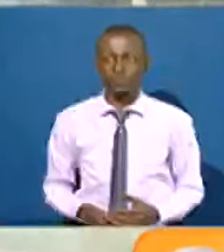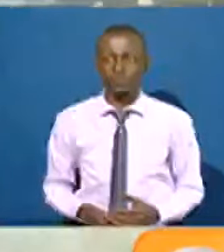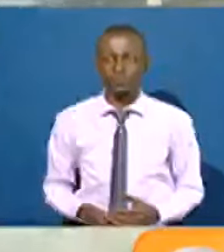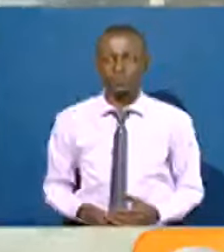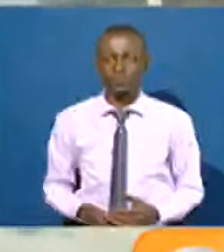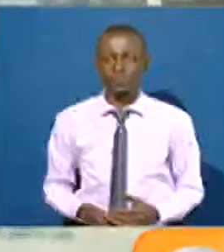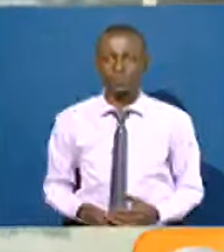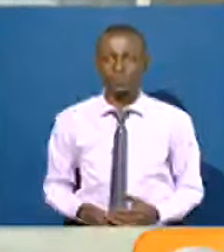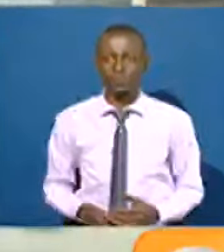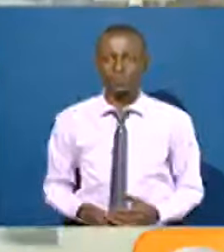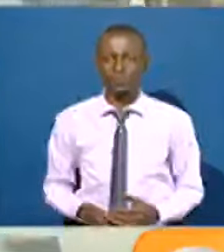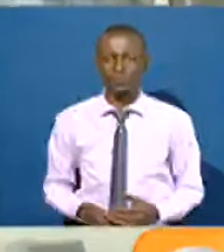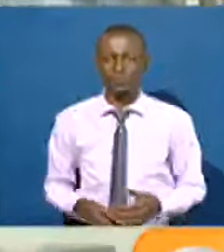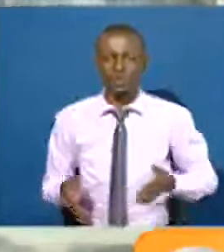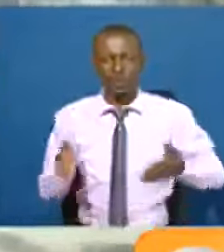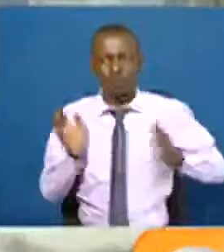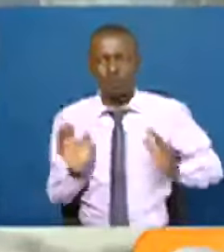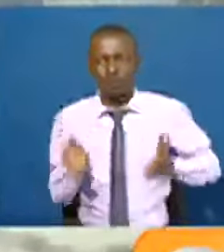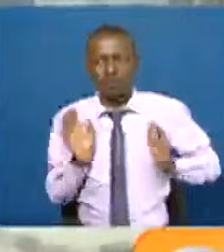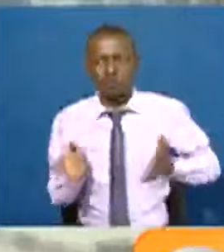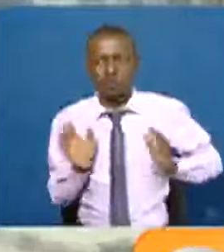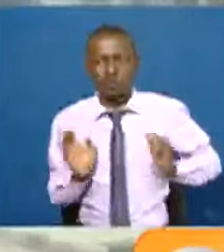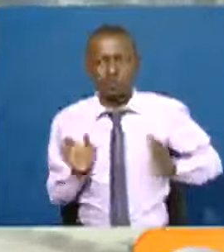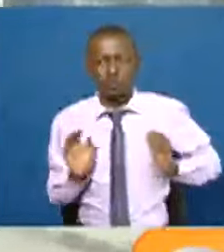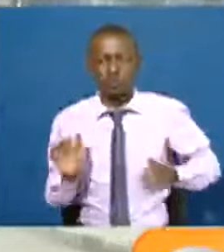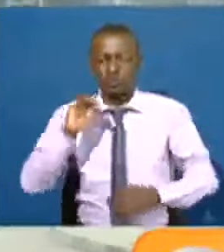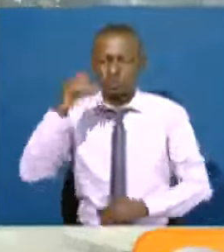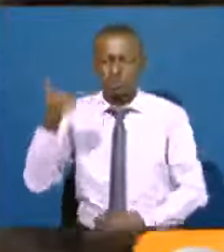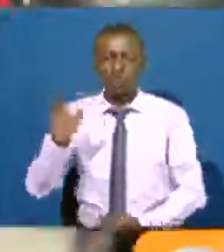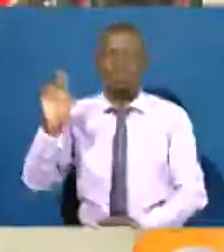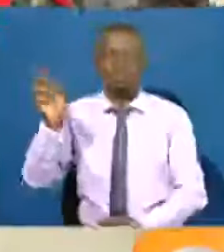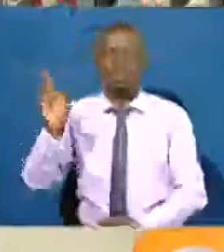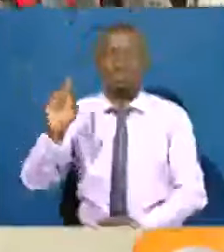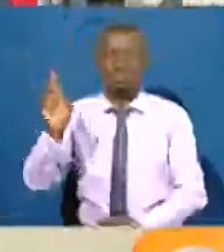Ilikuwa ni mguu niponye katikati ya jiji la Nairobi.